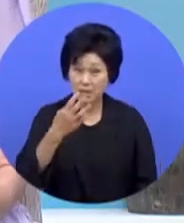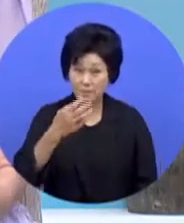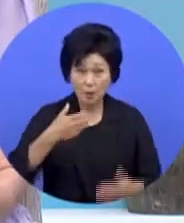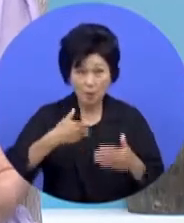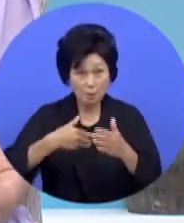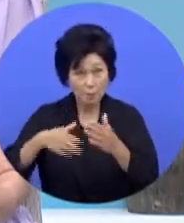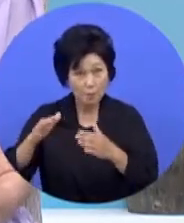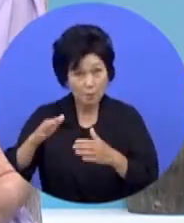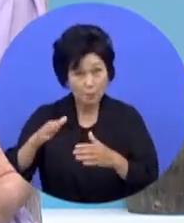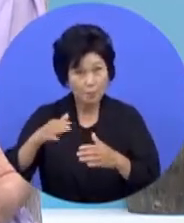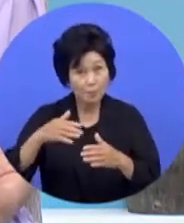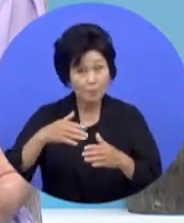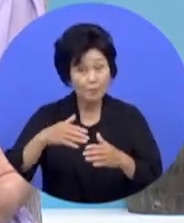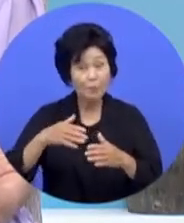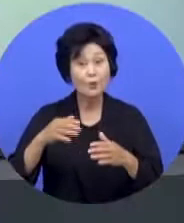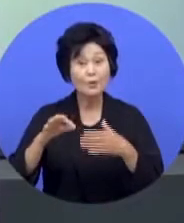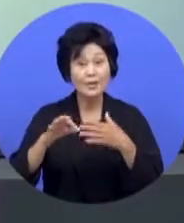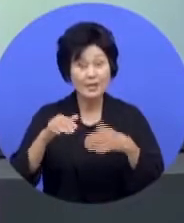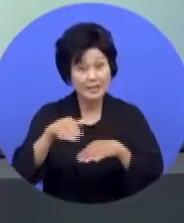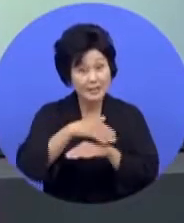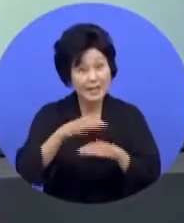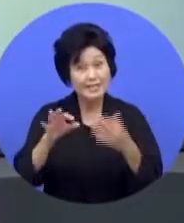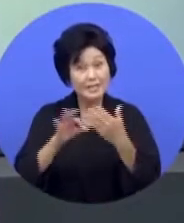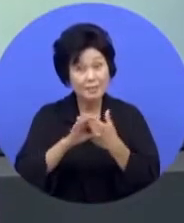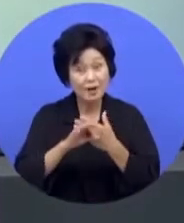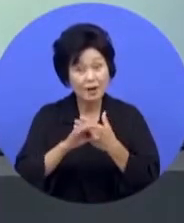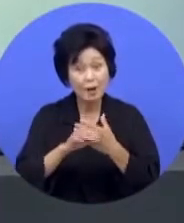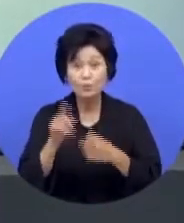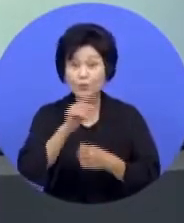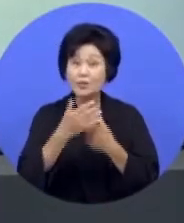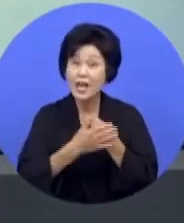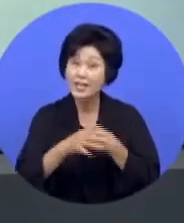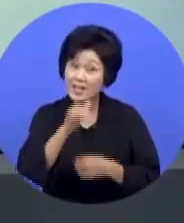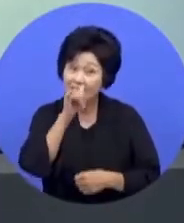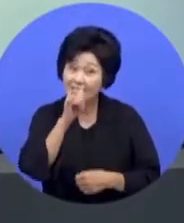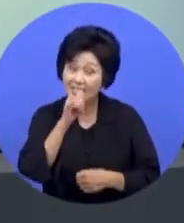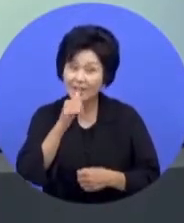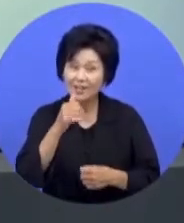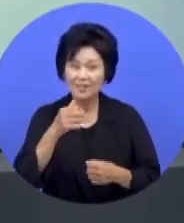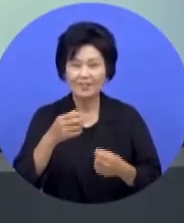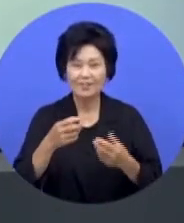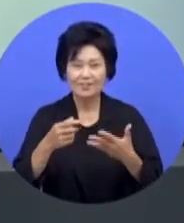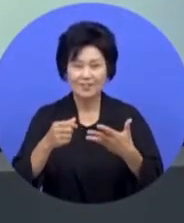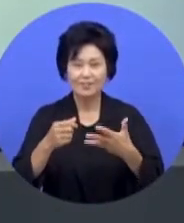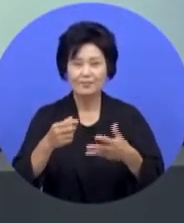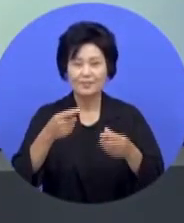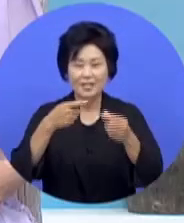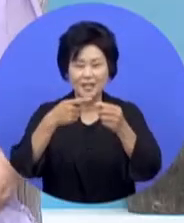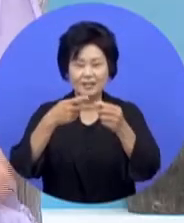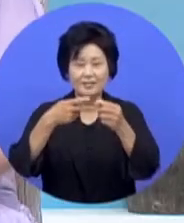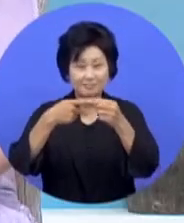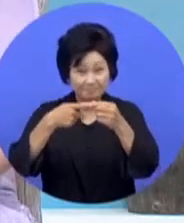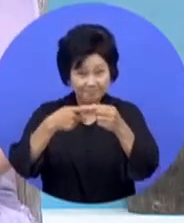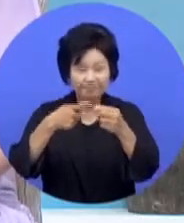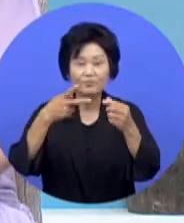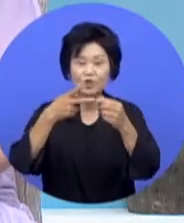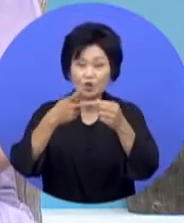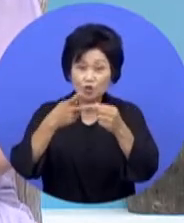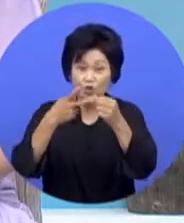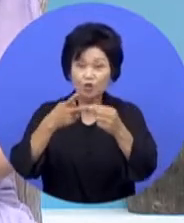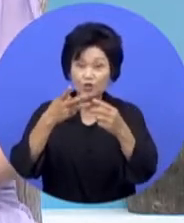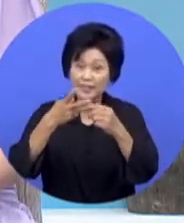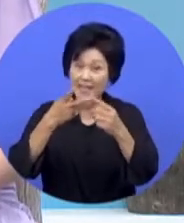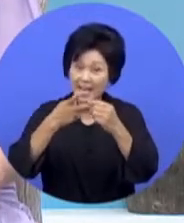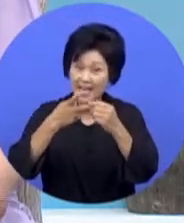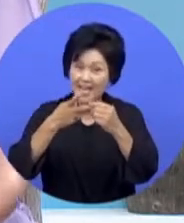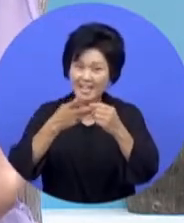그렇군요. 예. 두 번째 아이, 세 번째 아이 이렇게 있습니다. 그게 있어요? 예. 그건 알고 가시는구나. 자, 그렇다면 장학 혜택이